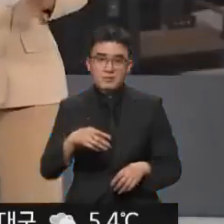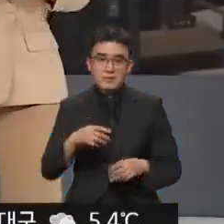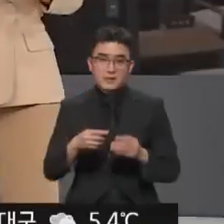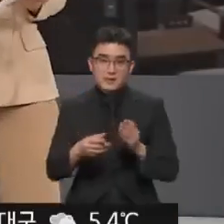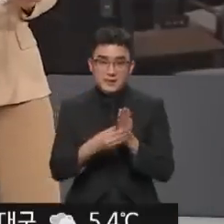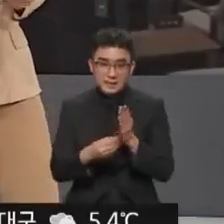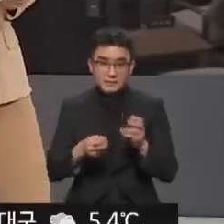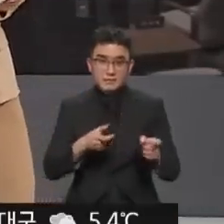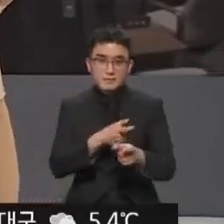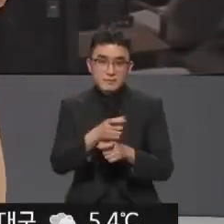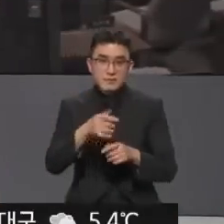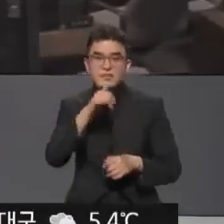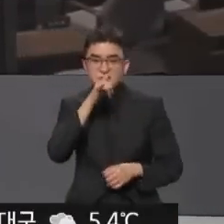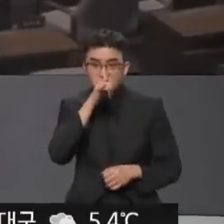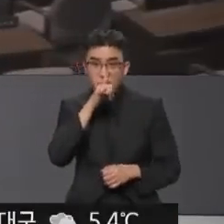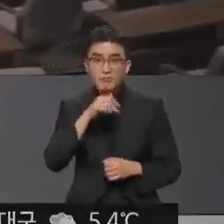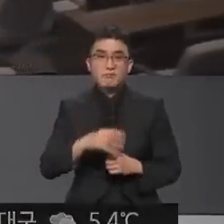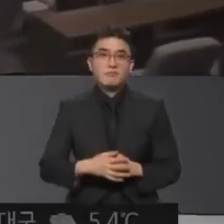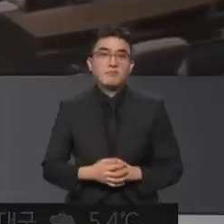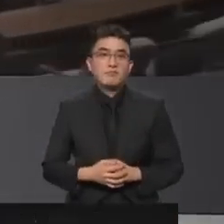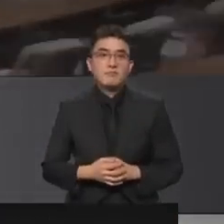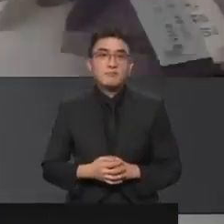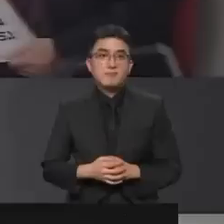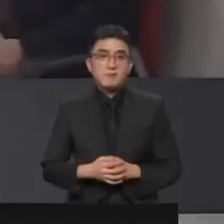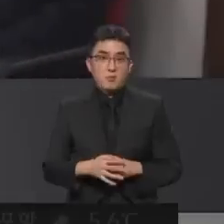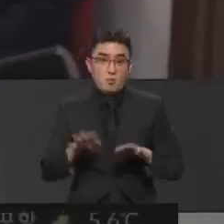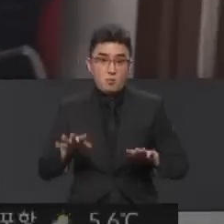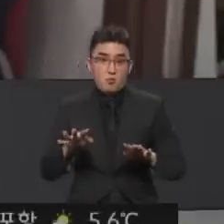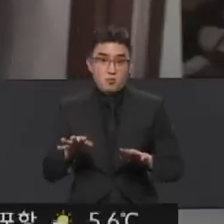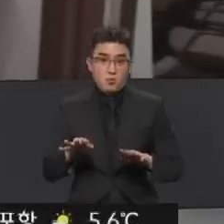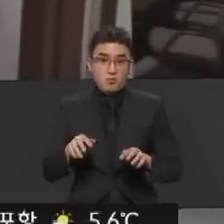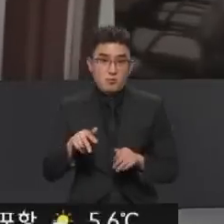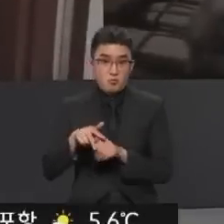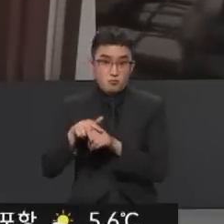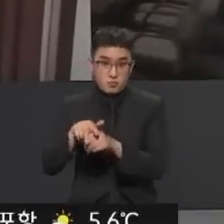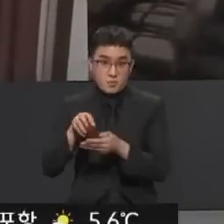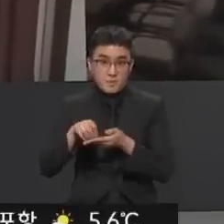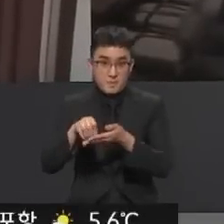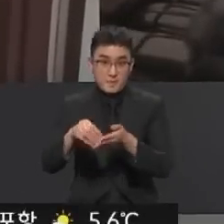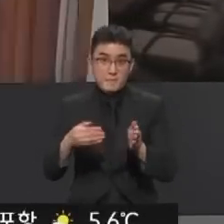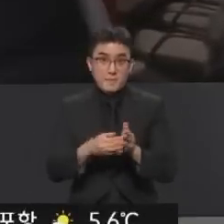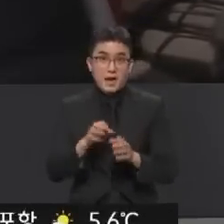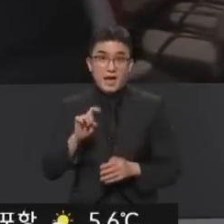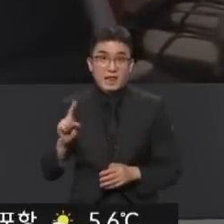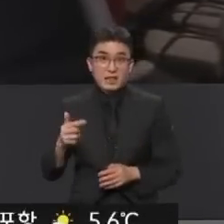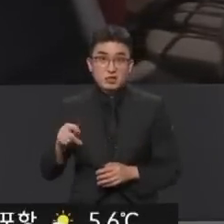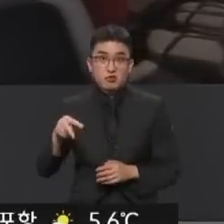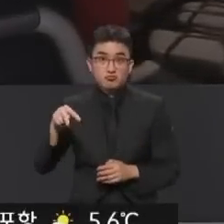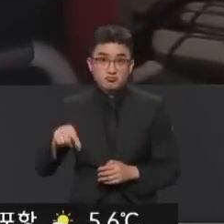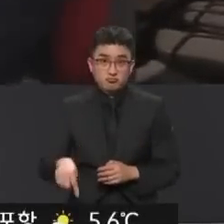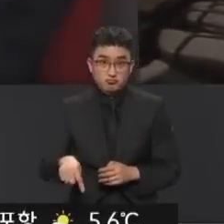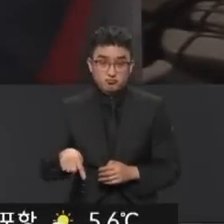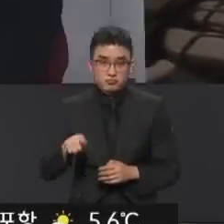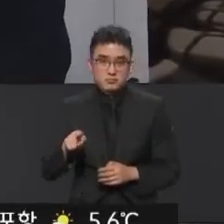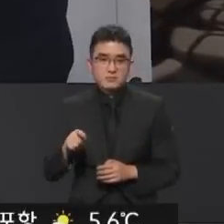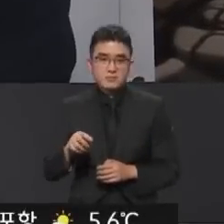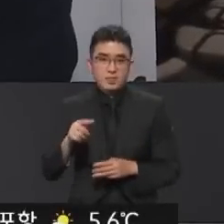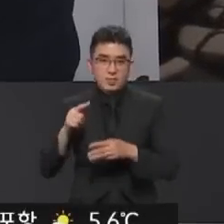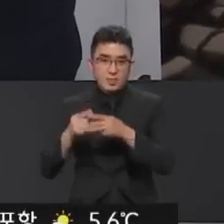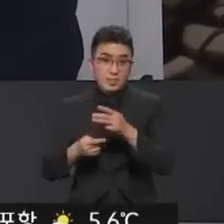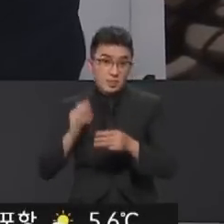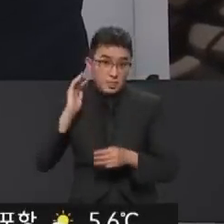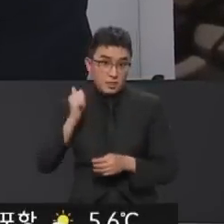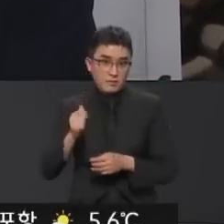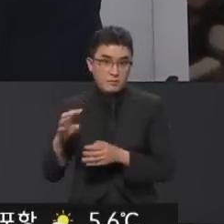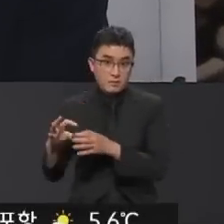네, 오늘 후보 등록을 마친 안철수 의원도 윤 대통령과의 관계를 강조했습니다. 다만 나는 윤심이 아닌 윤힘이 되기